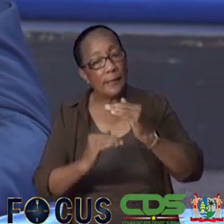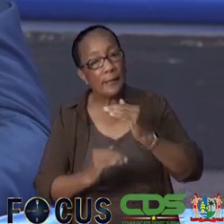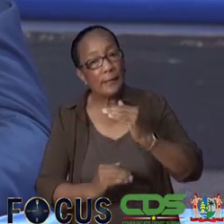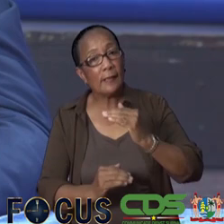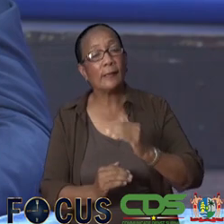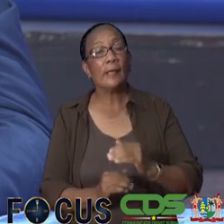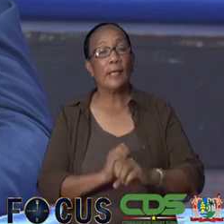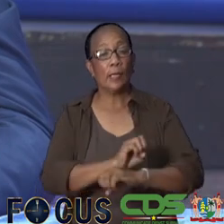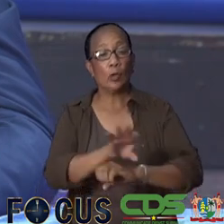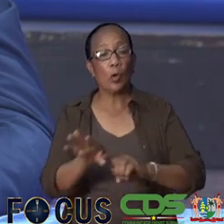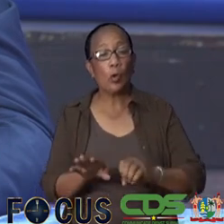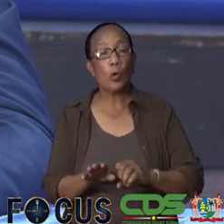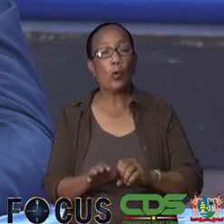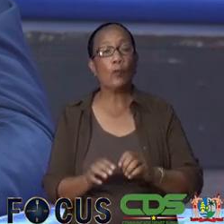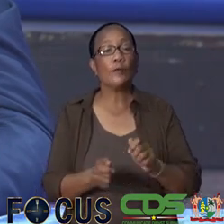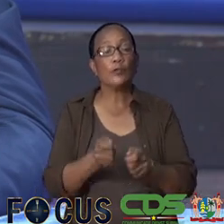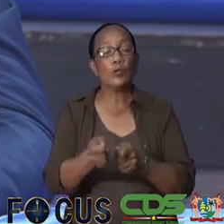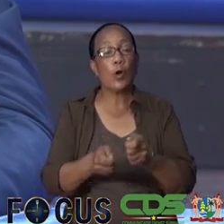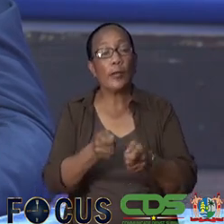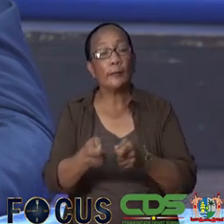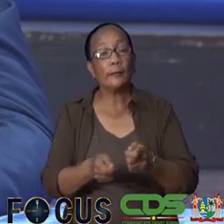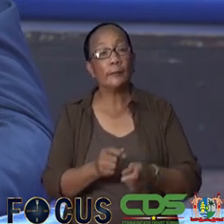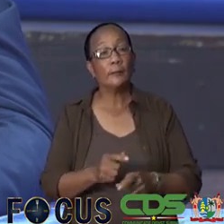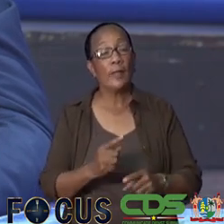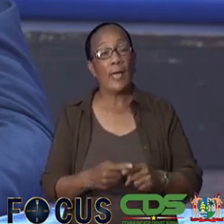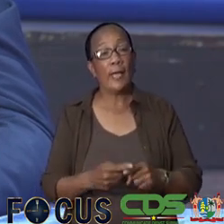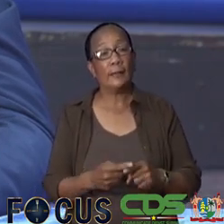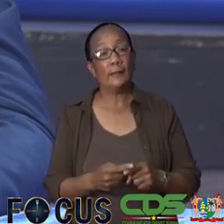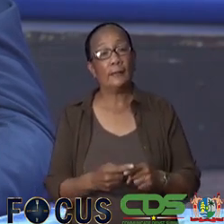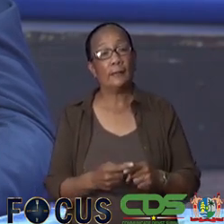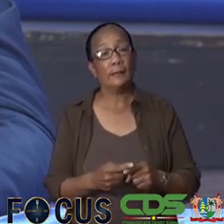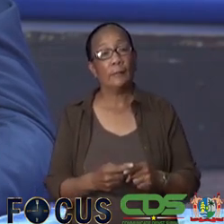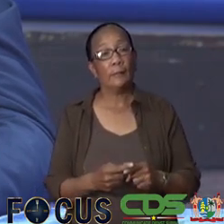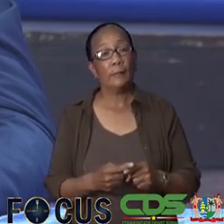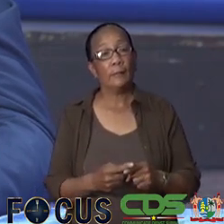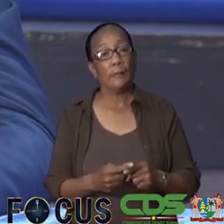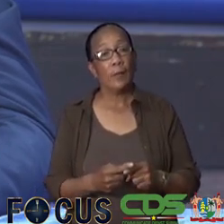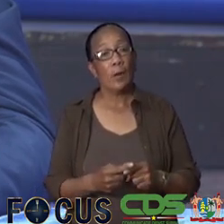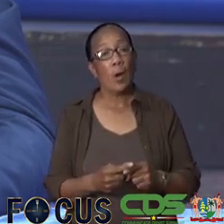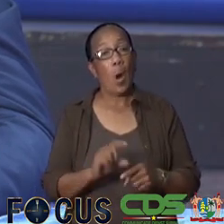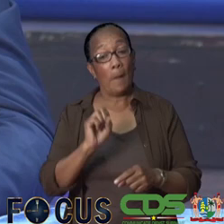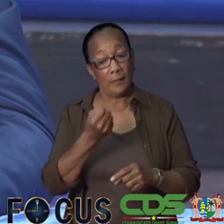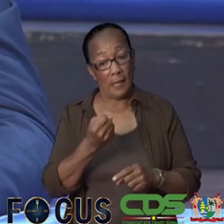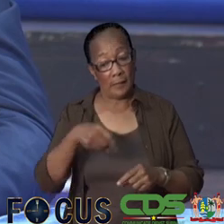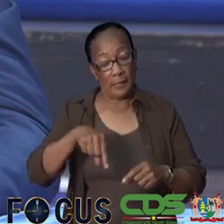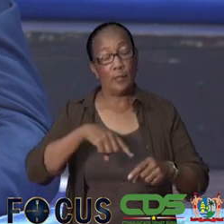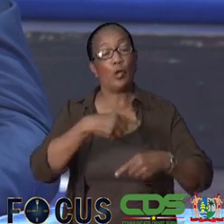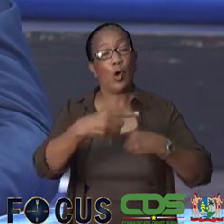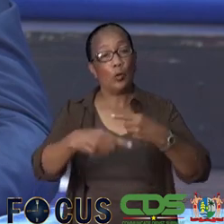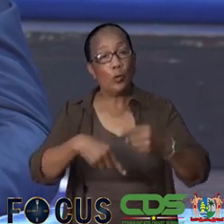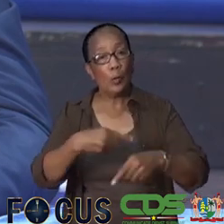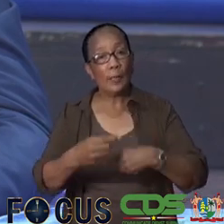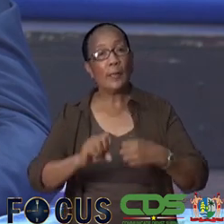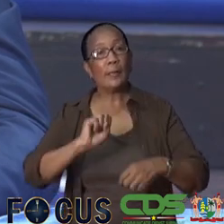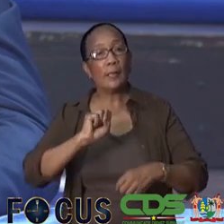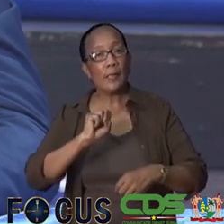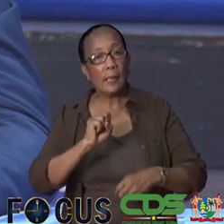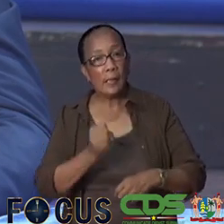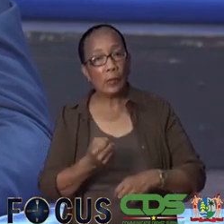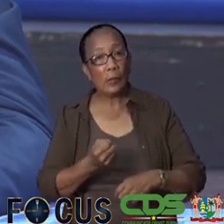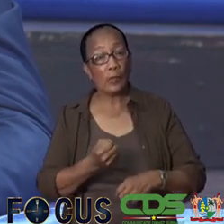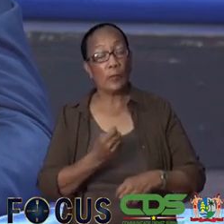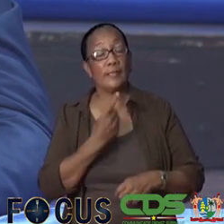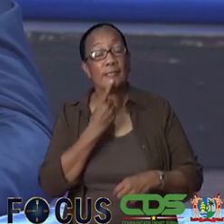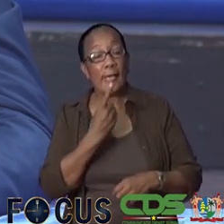in de COVID-zorg. En aan de hand van deze ontwikkelingen kunnen we gewoon